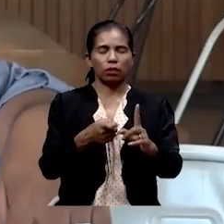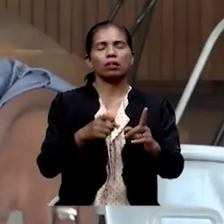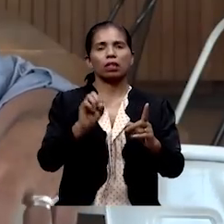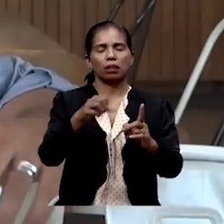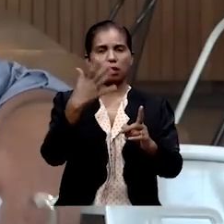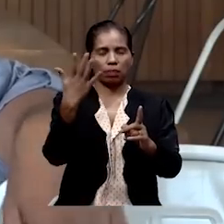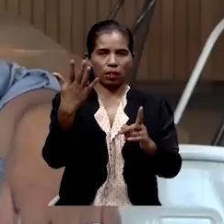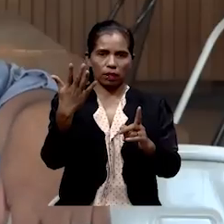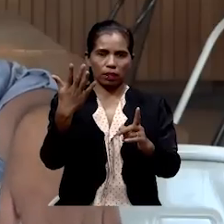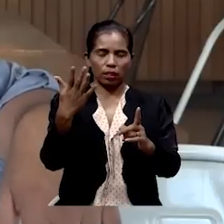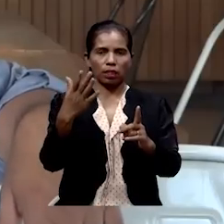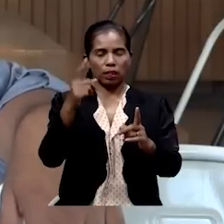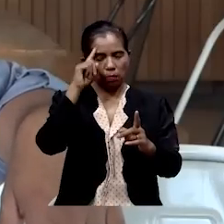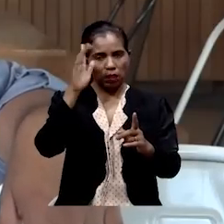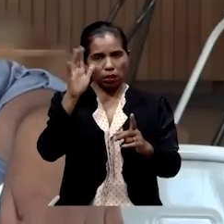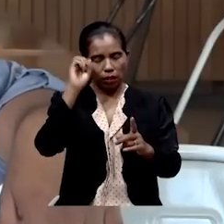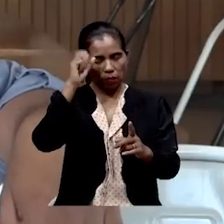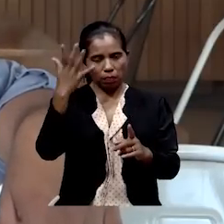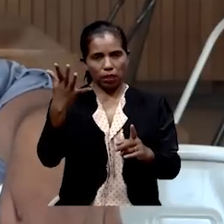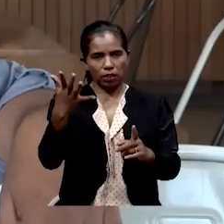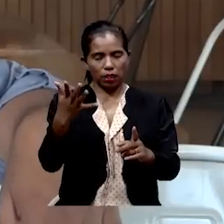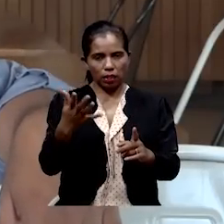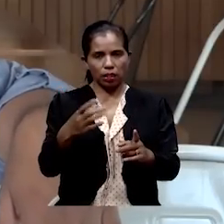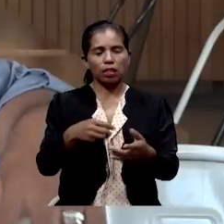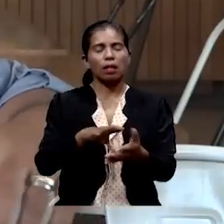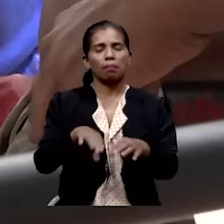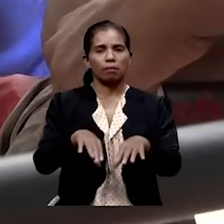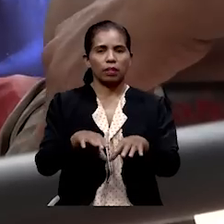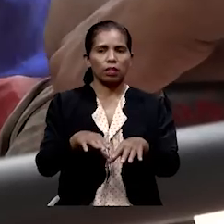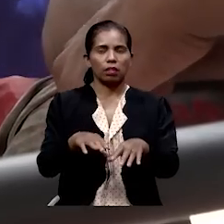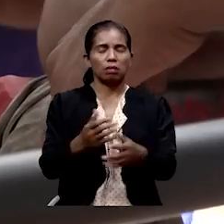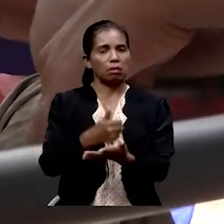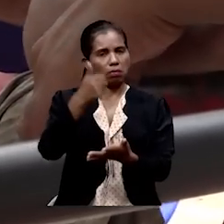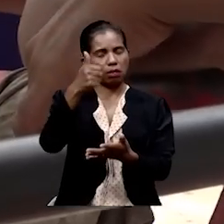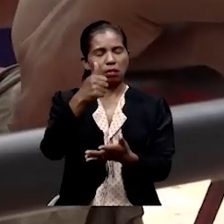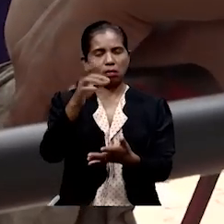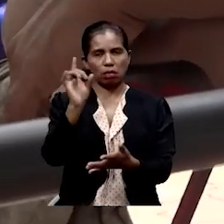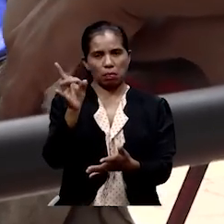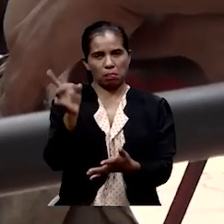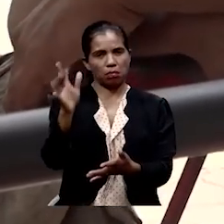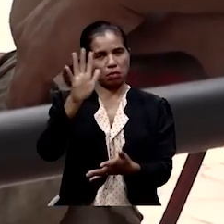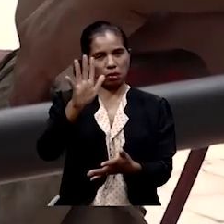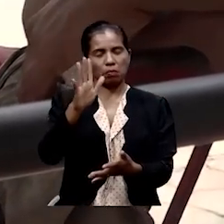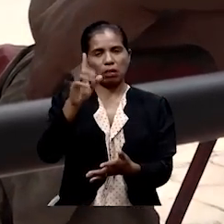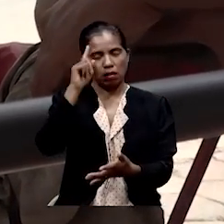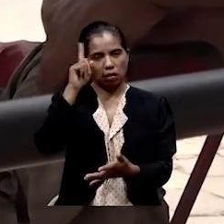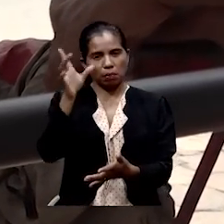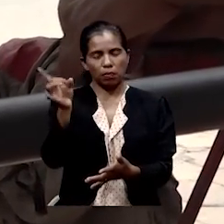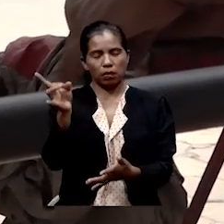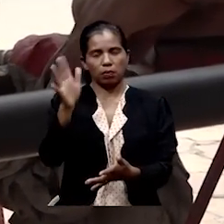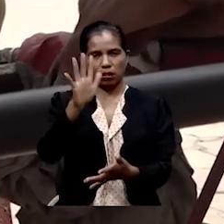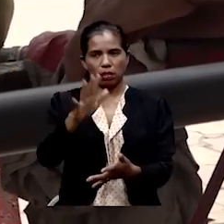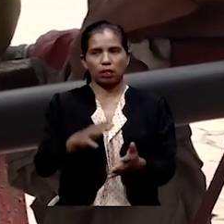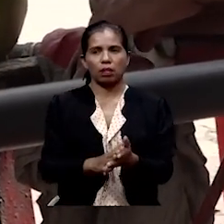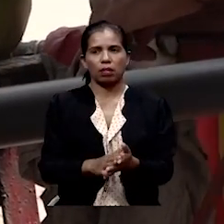manang fuang ini manang 85 sen to 80 sen 90 sen to 85 sen kalikan hobe 10 buah